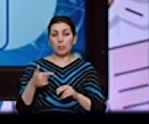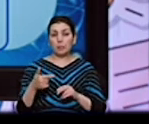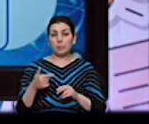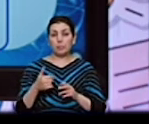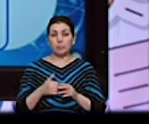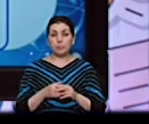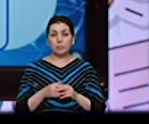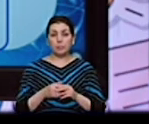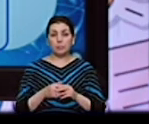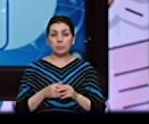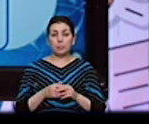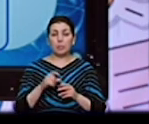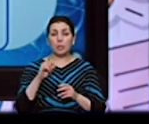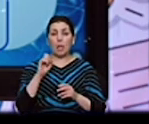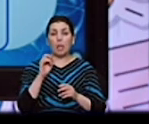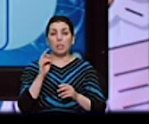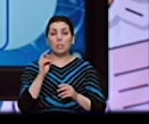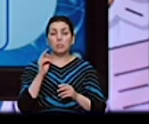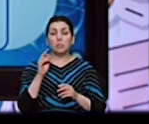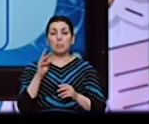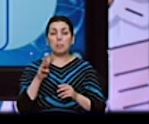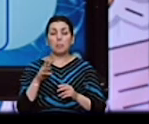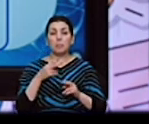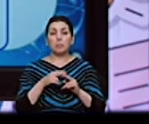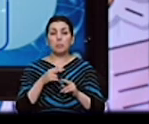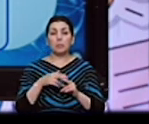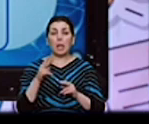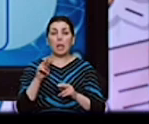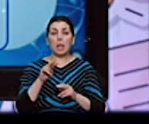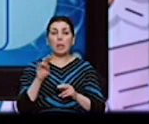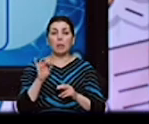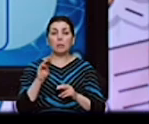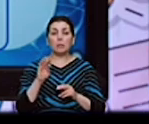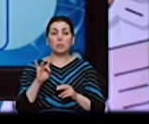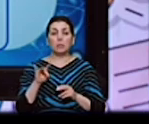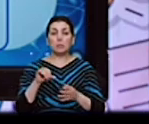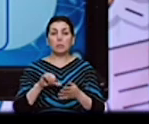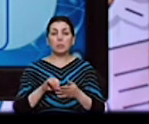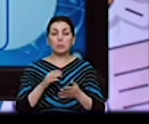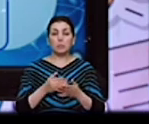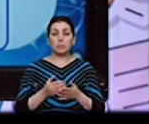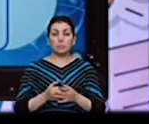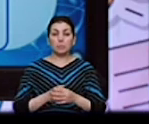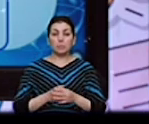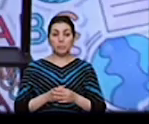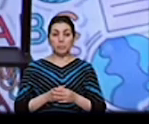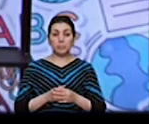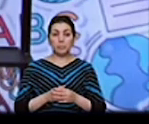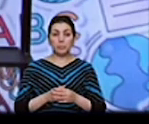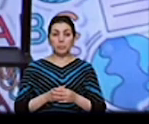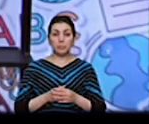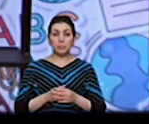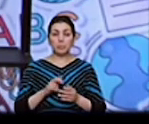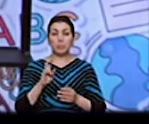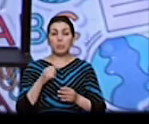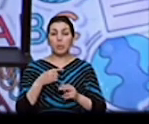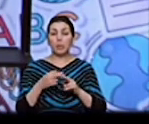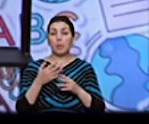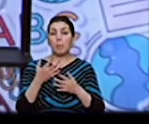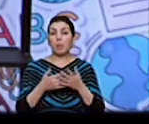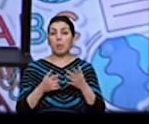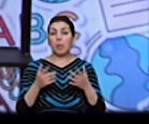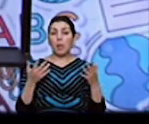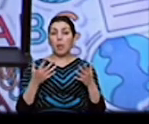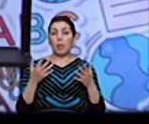kilogram. Hajm o'lchov birliklaridan esa litr ishtirok etgan. Mana biz